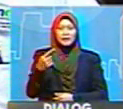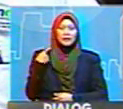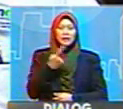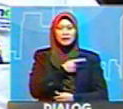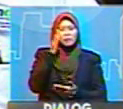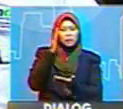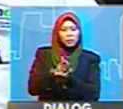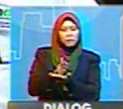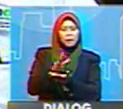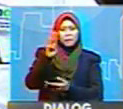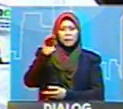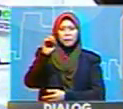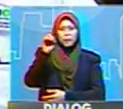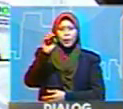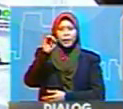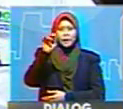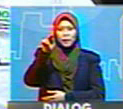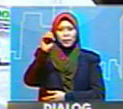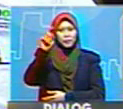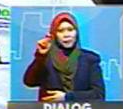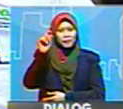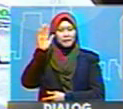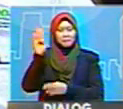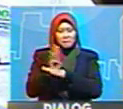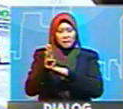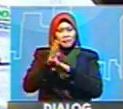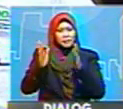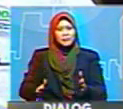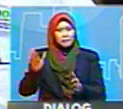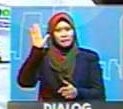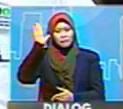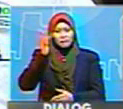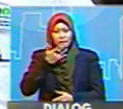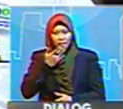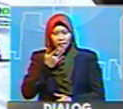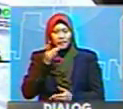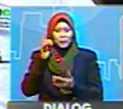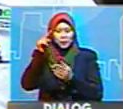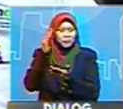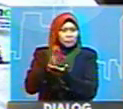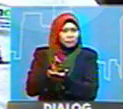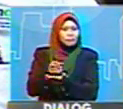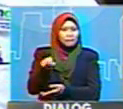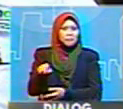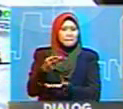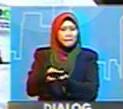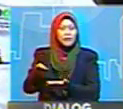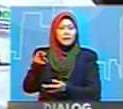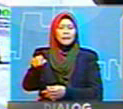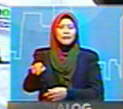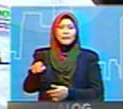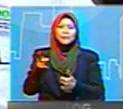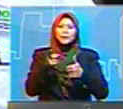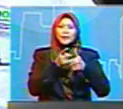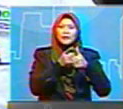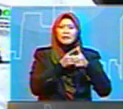memboikot peniaga-peniaga yang degil untuk menurunkan harga barang apa yang patut mereka lihat adalah yang pertama